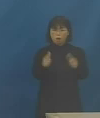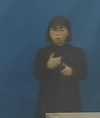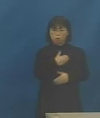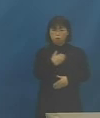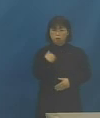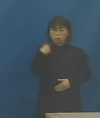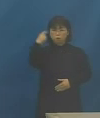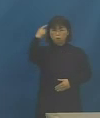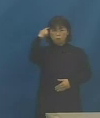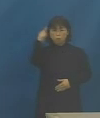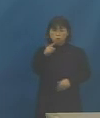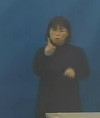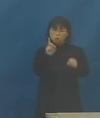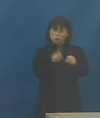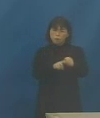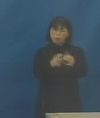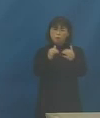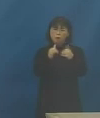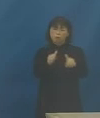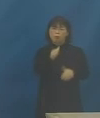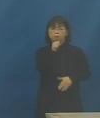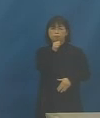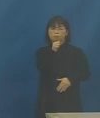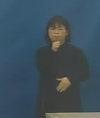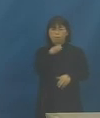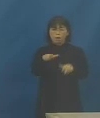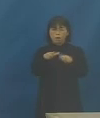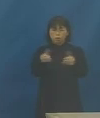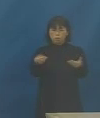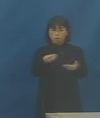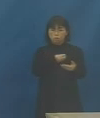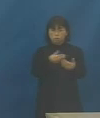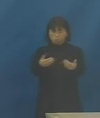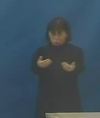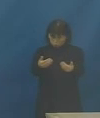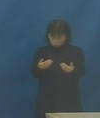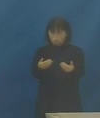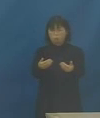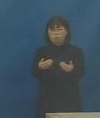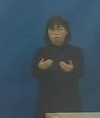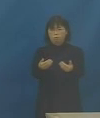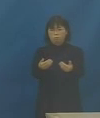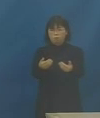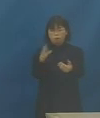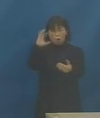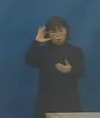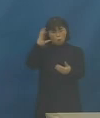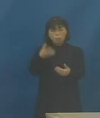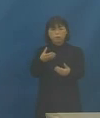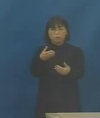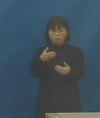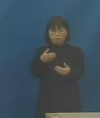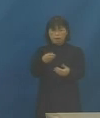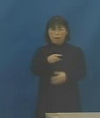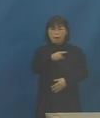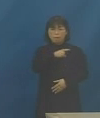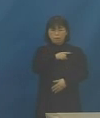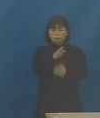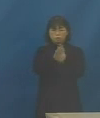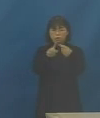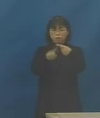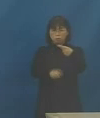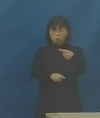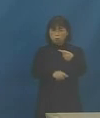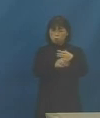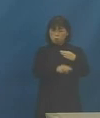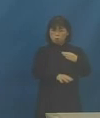ためには人手が足りないということですで行動しても行政の職員が必要でありますので思い切ってまずですね県庁の西部